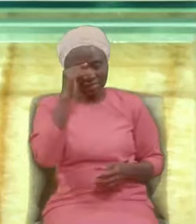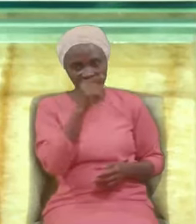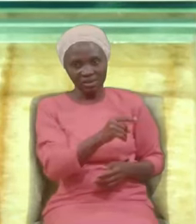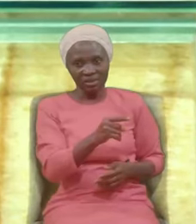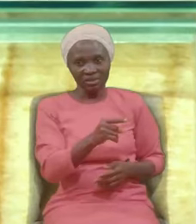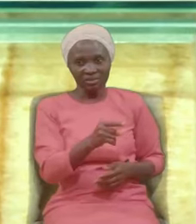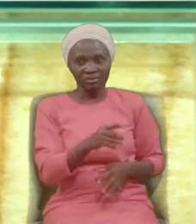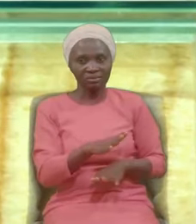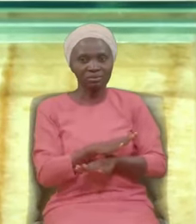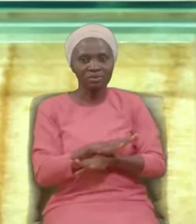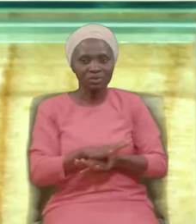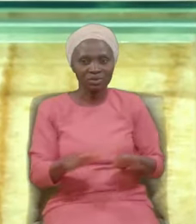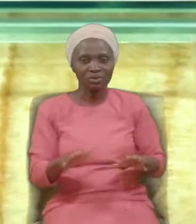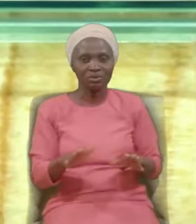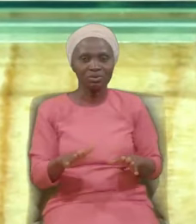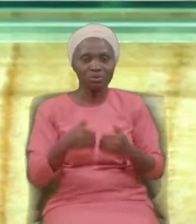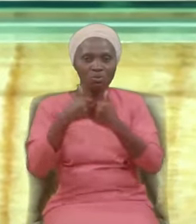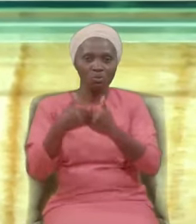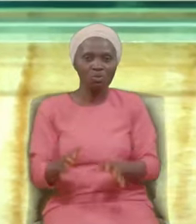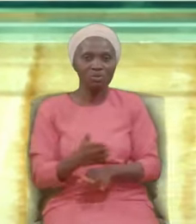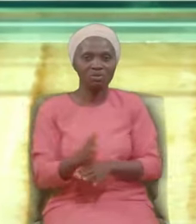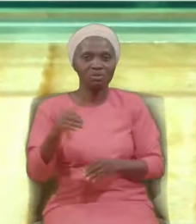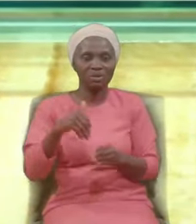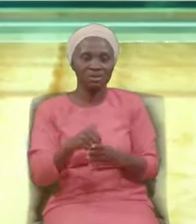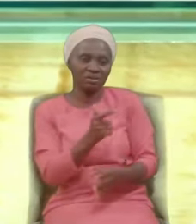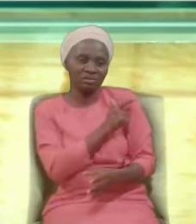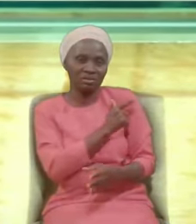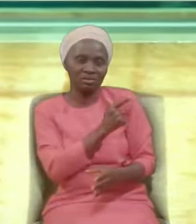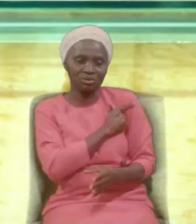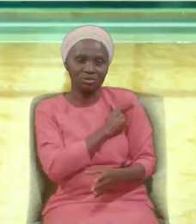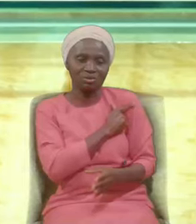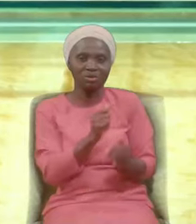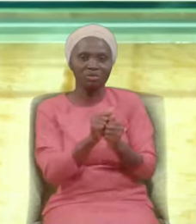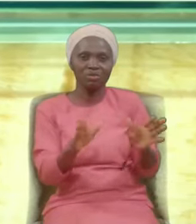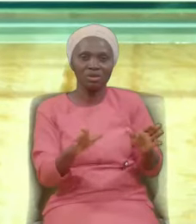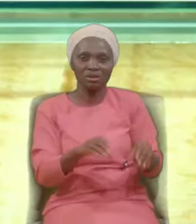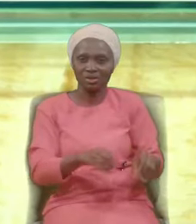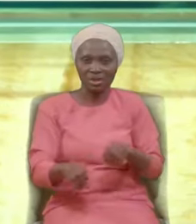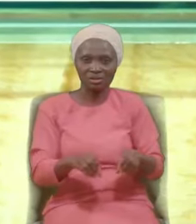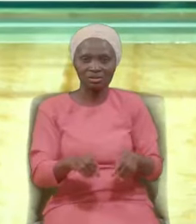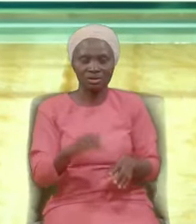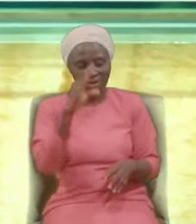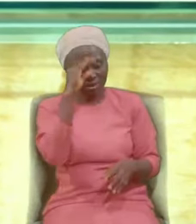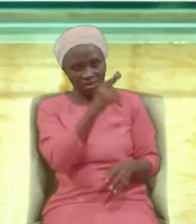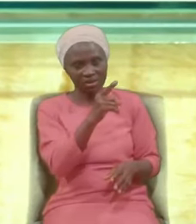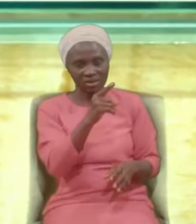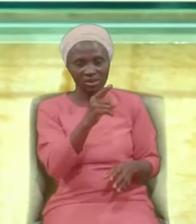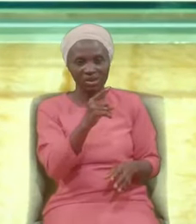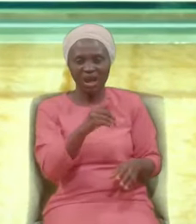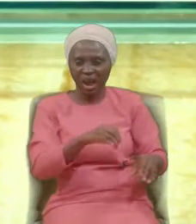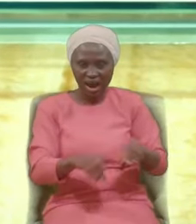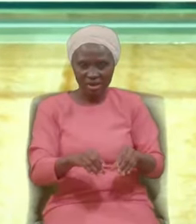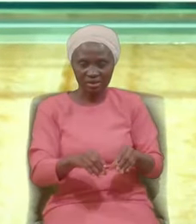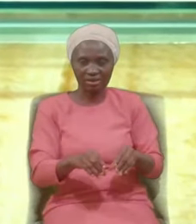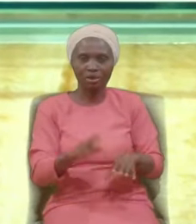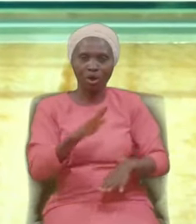Il n'est pas resté dans l'inactivité. Il s'est mis en route après avoir